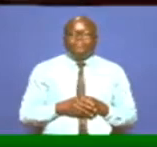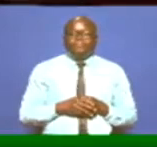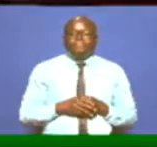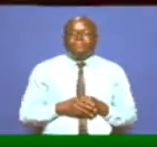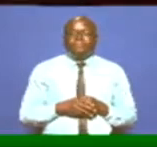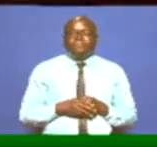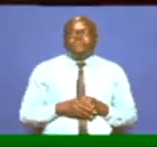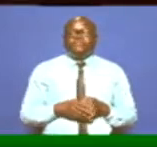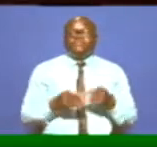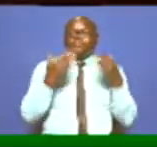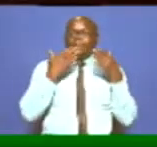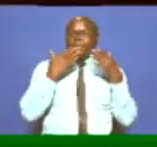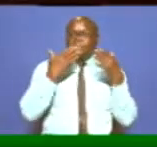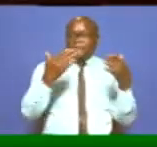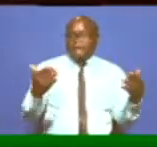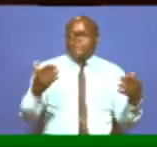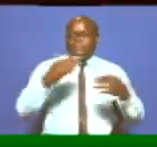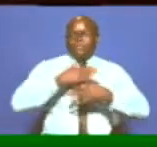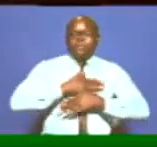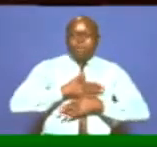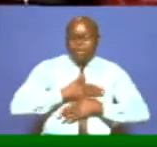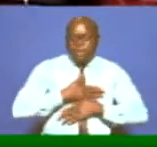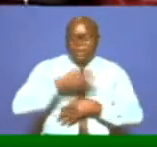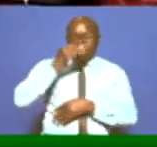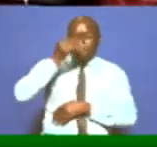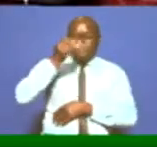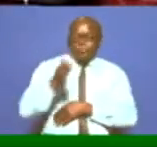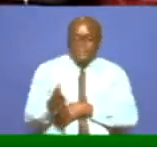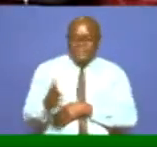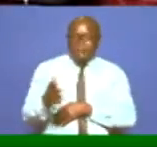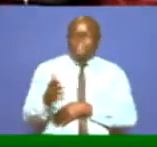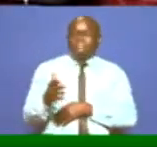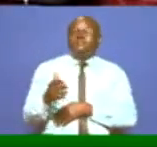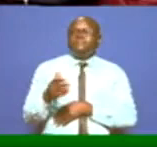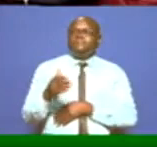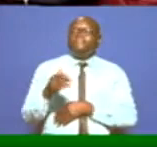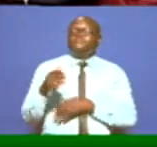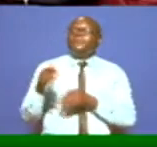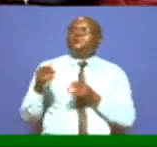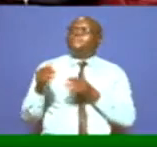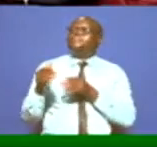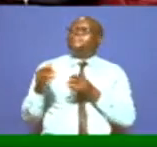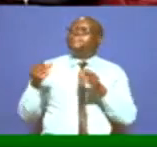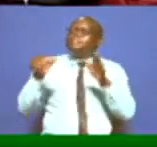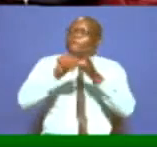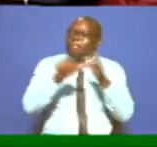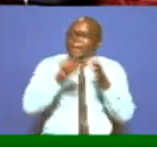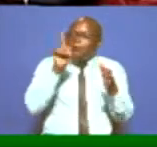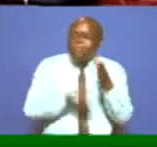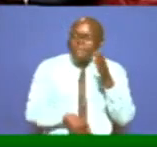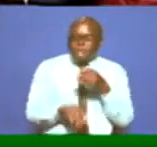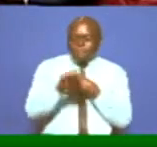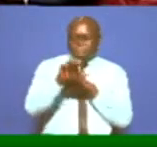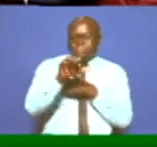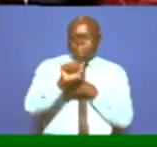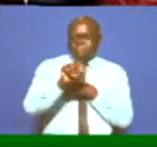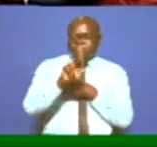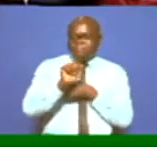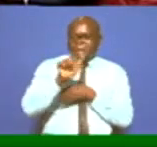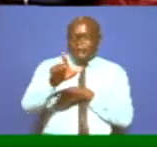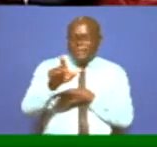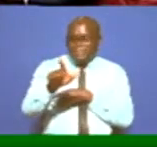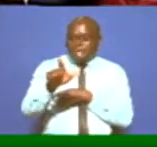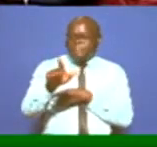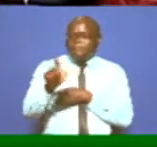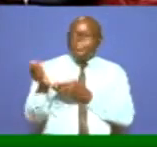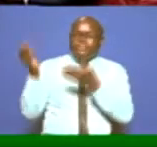Thank you, Honorable Speaker. Honorable Speaker, the genesis of cartels who want to import maize begin with the production,